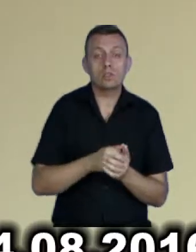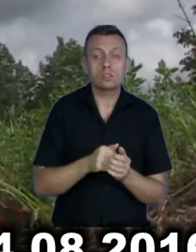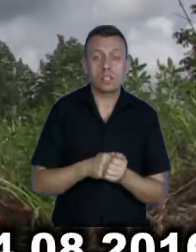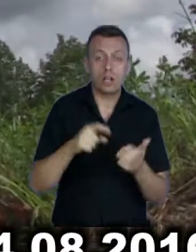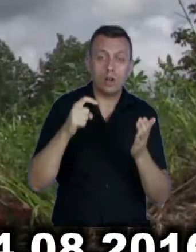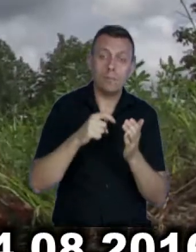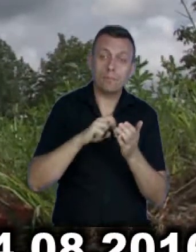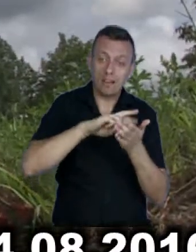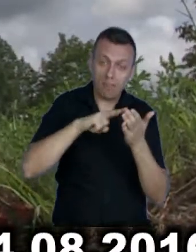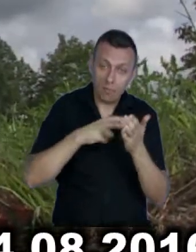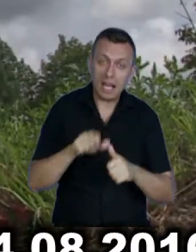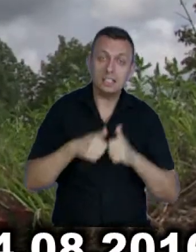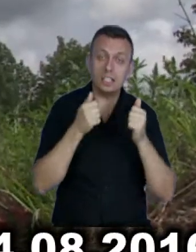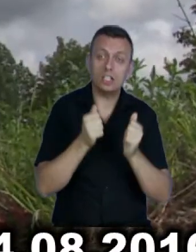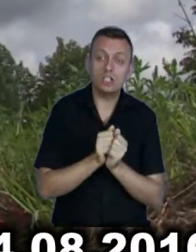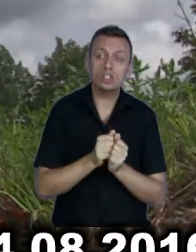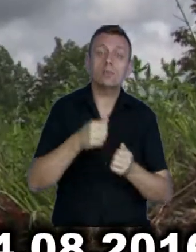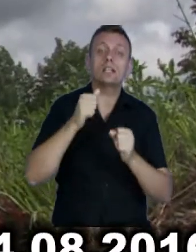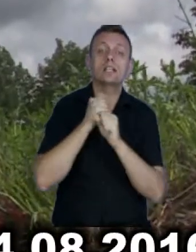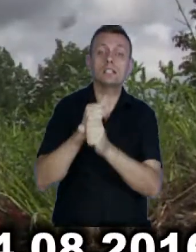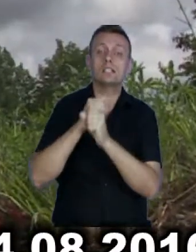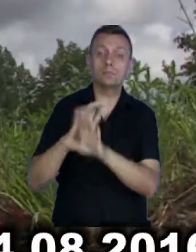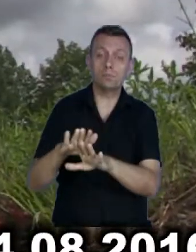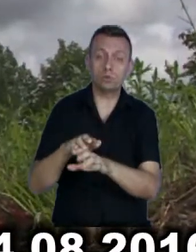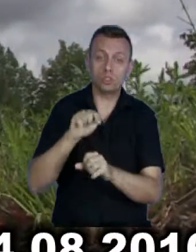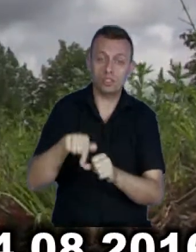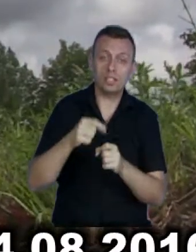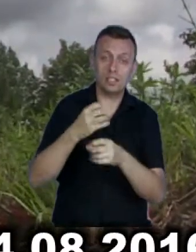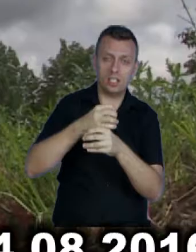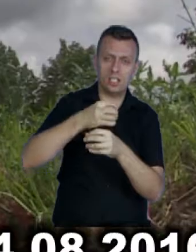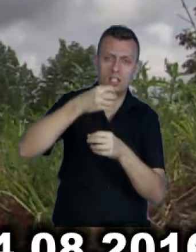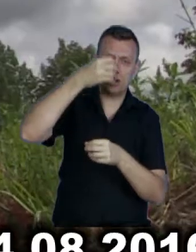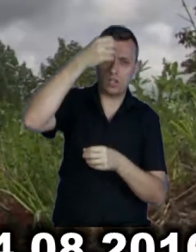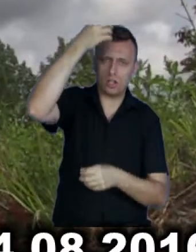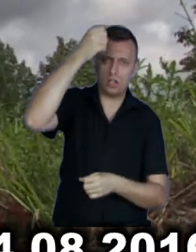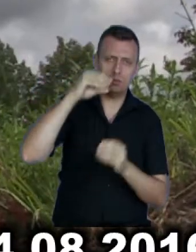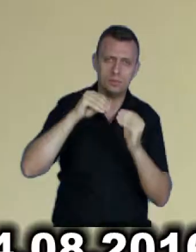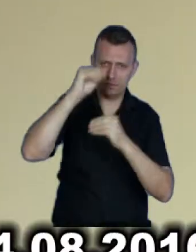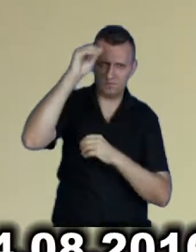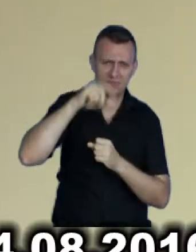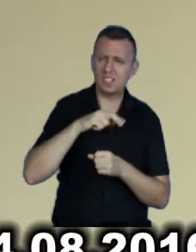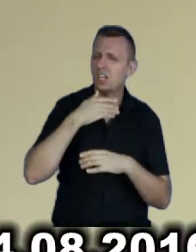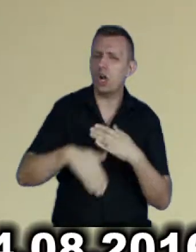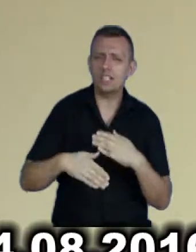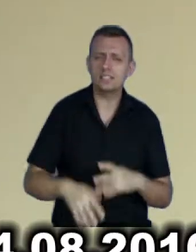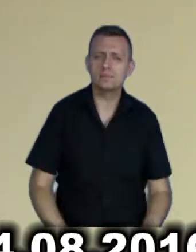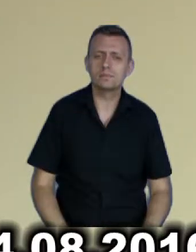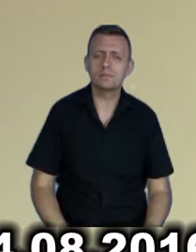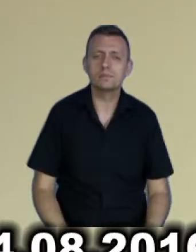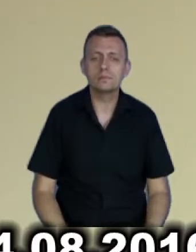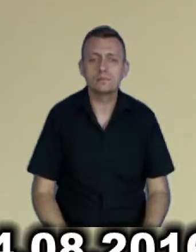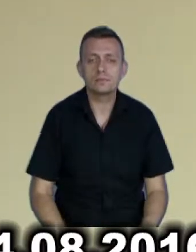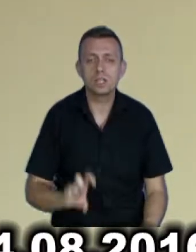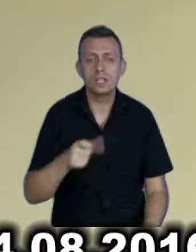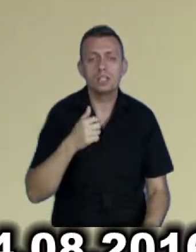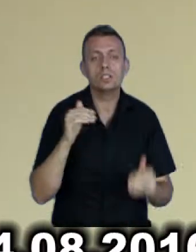wiem, widzieli, czy ewentualnie spacerowali, czy może nawet ktoś miał okazję w środku być, no to straszył swoim wyglądem, ale też